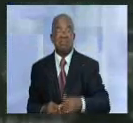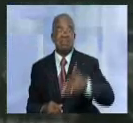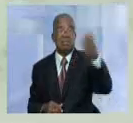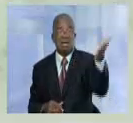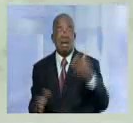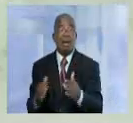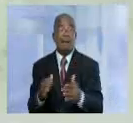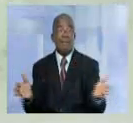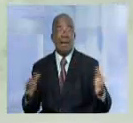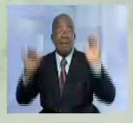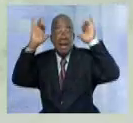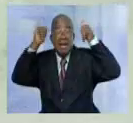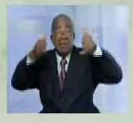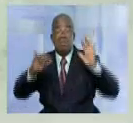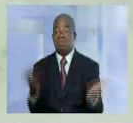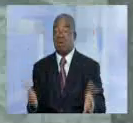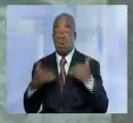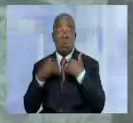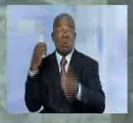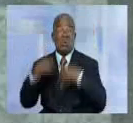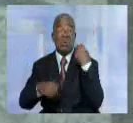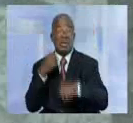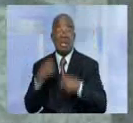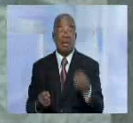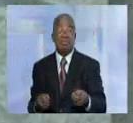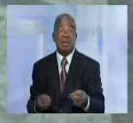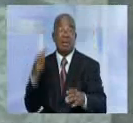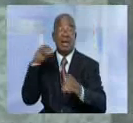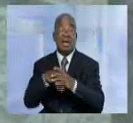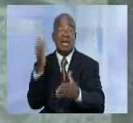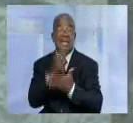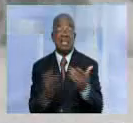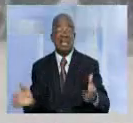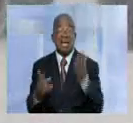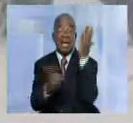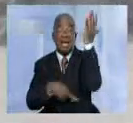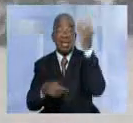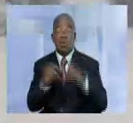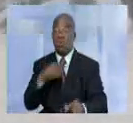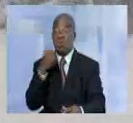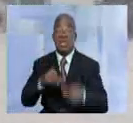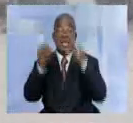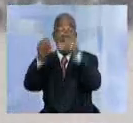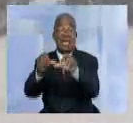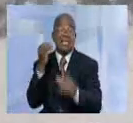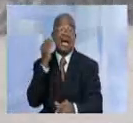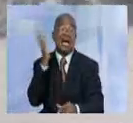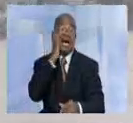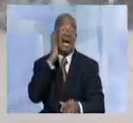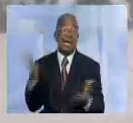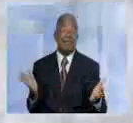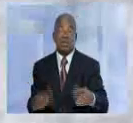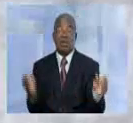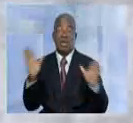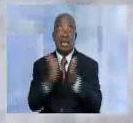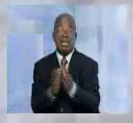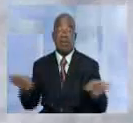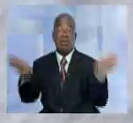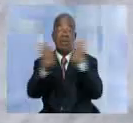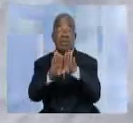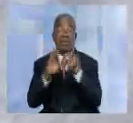menacés. Dans certaines régions, les autorités demandent aux habitants de ne pas bouger de chez eux. De nombreuses écoles restent fermées.